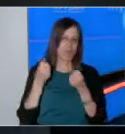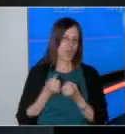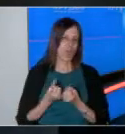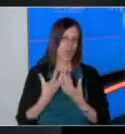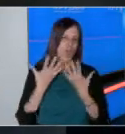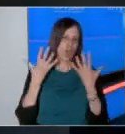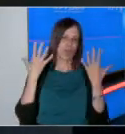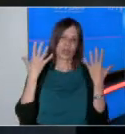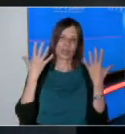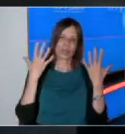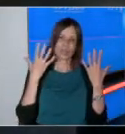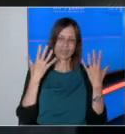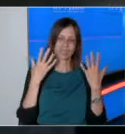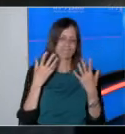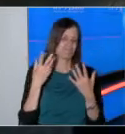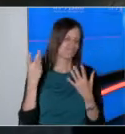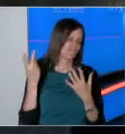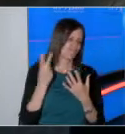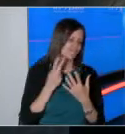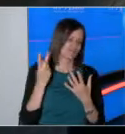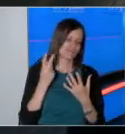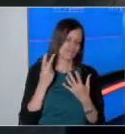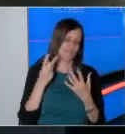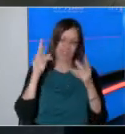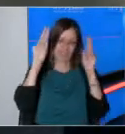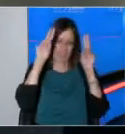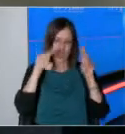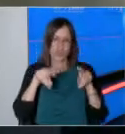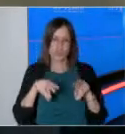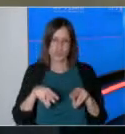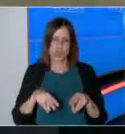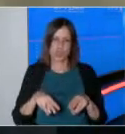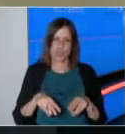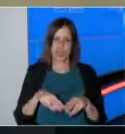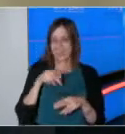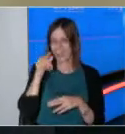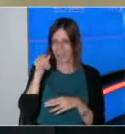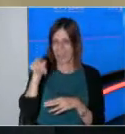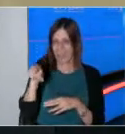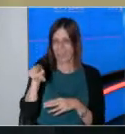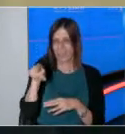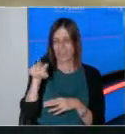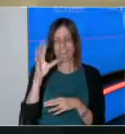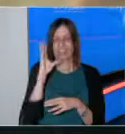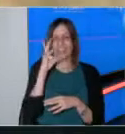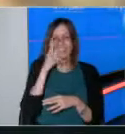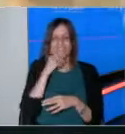אור בטח עוד יחזור את כל כך